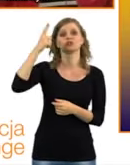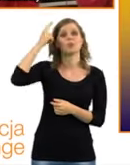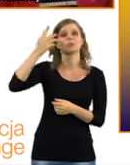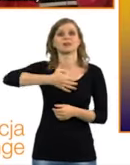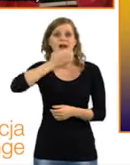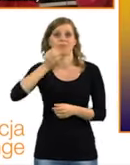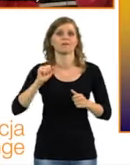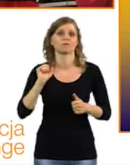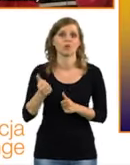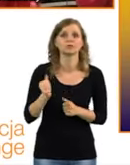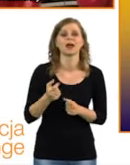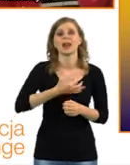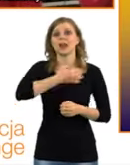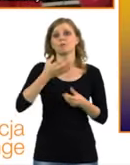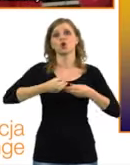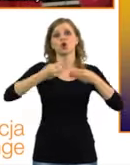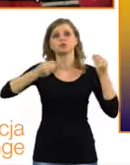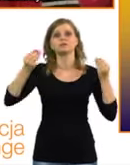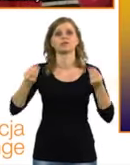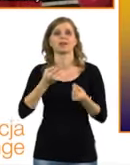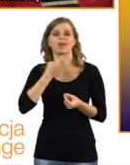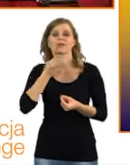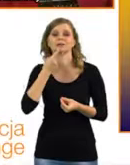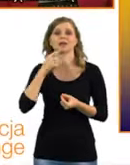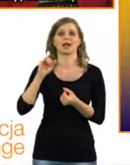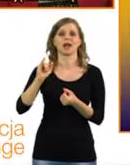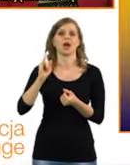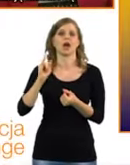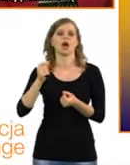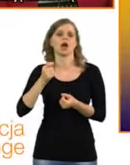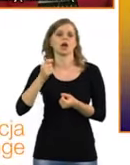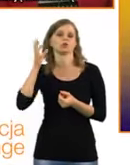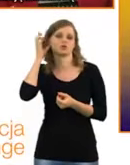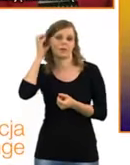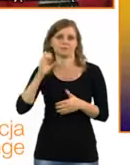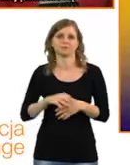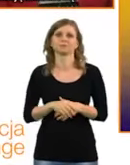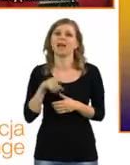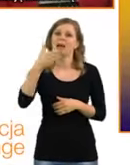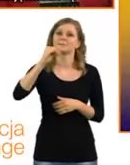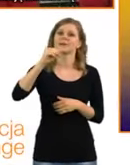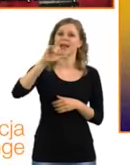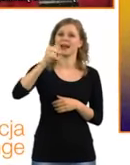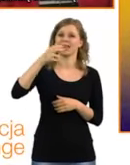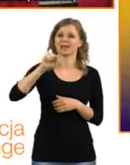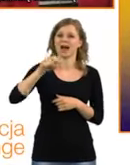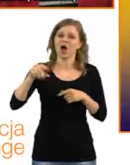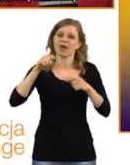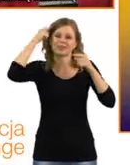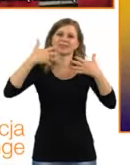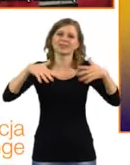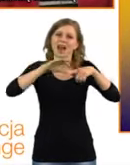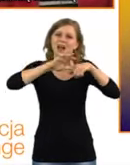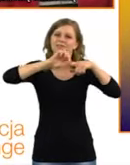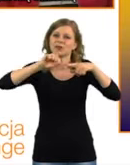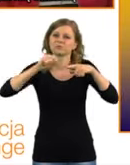funkcjonował i lepiej rozwijał się pod względem językowym i ruchowym. Mielina jest substancją tłuszczową, pełni